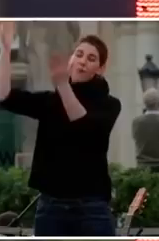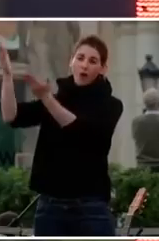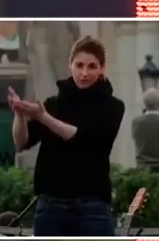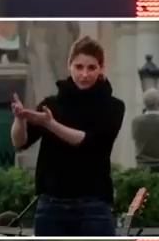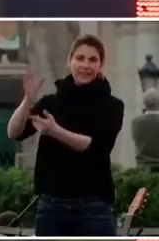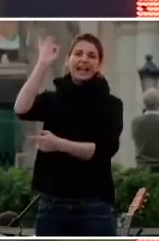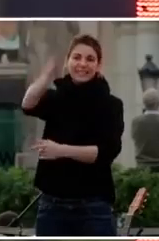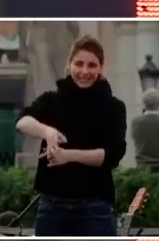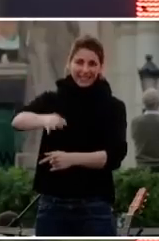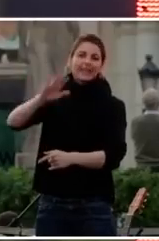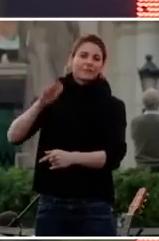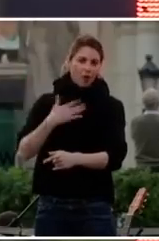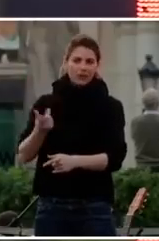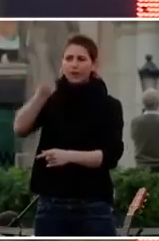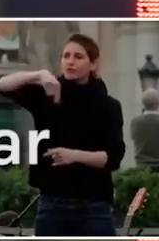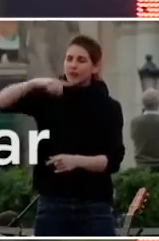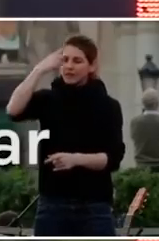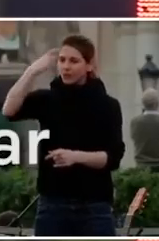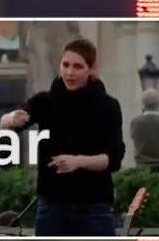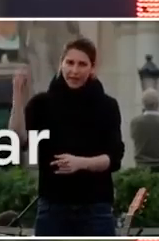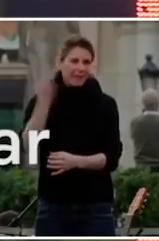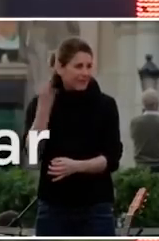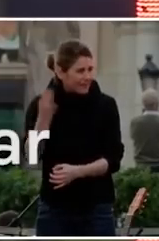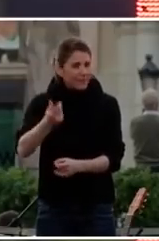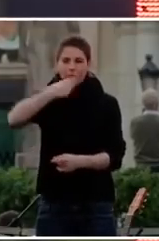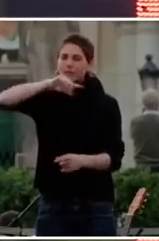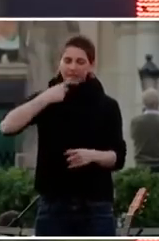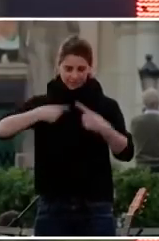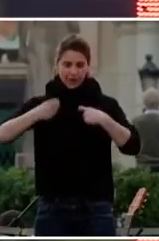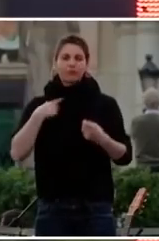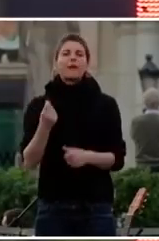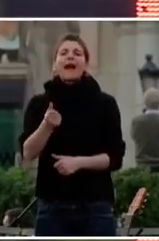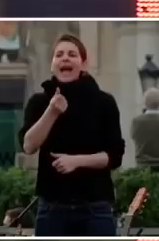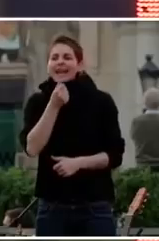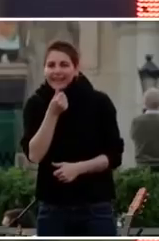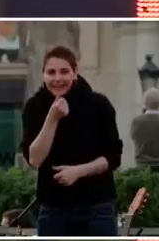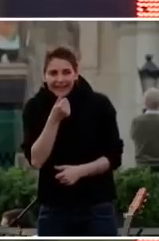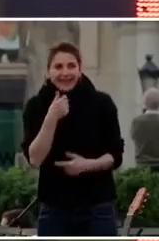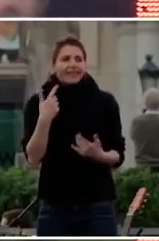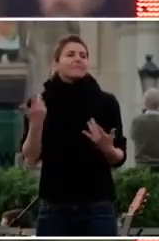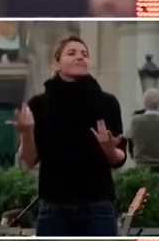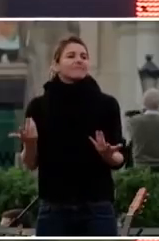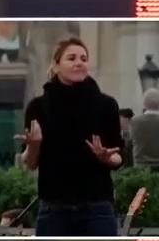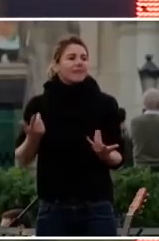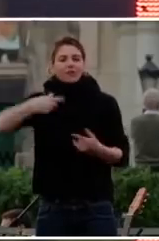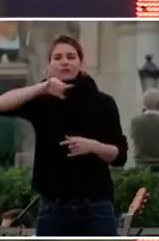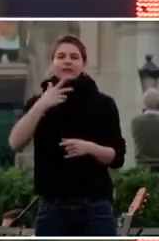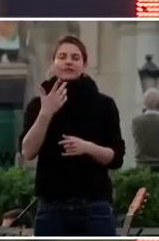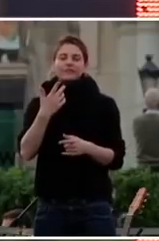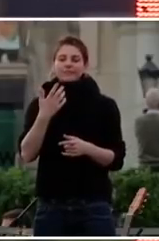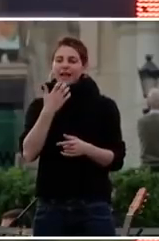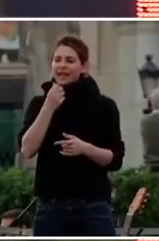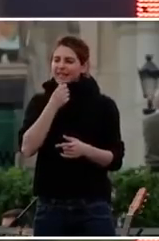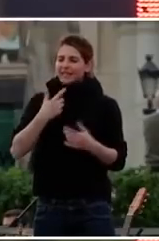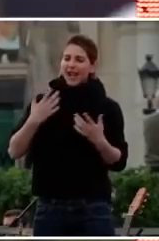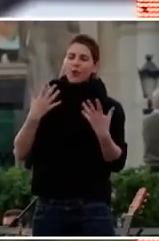sí que es pot, que ens ho hem de creure nosaltres, que ens hem de preguntar a qui li convé que nosaltres ens deprimim o a qui li convé que